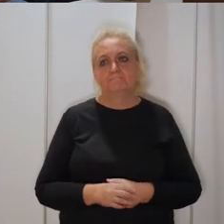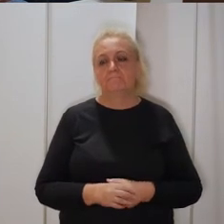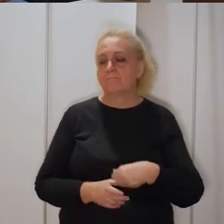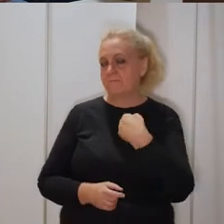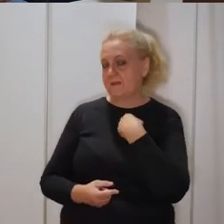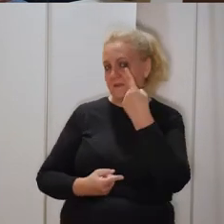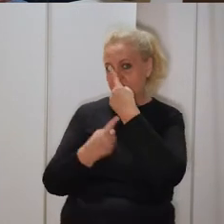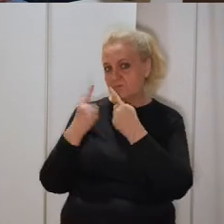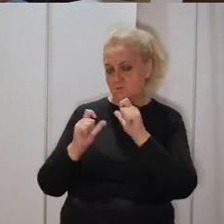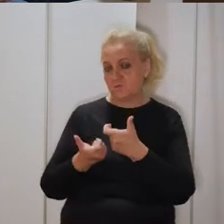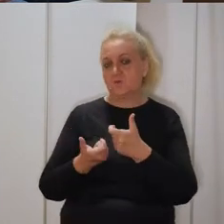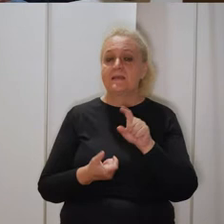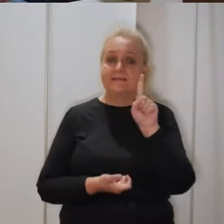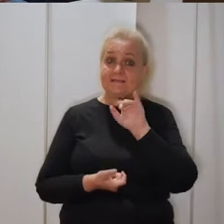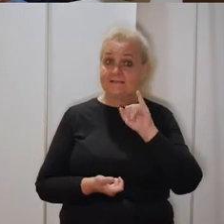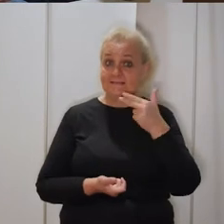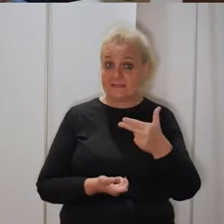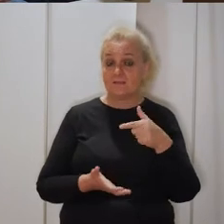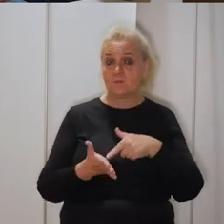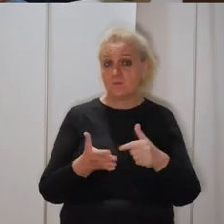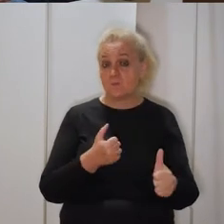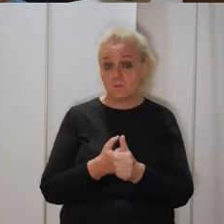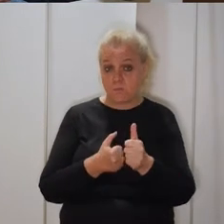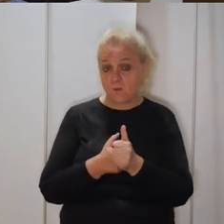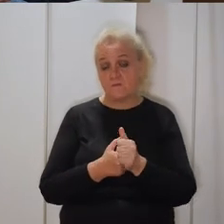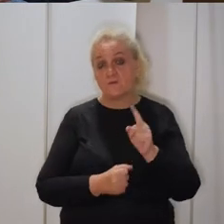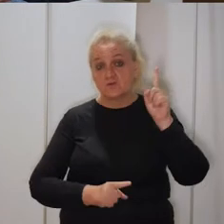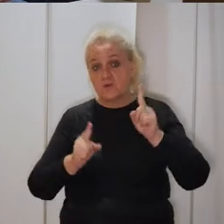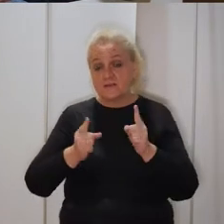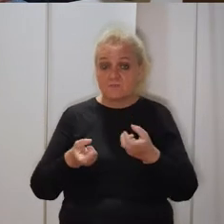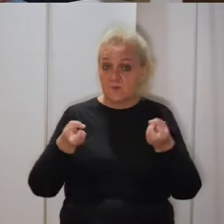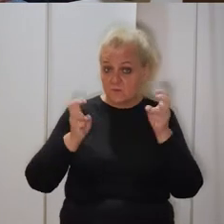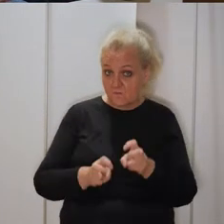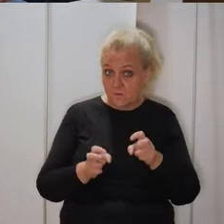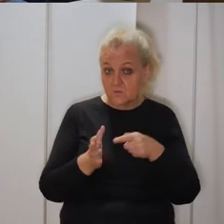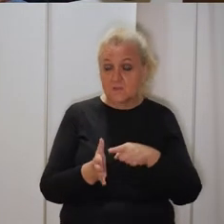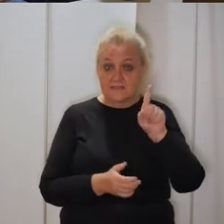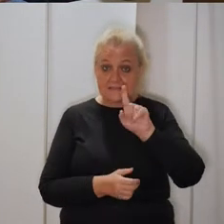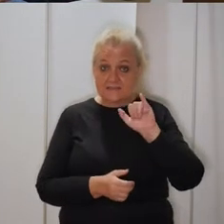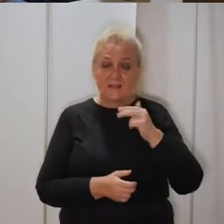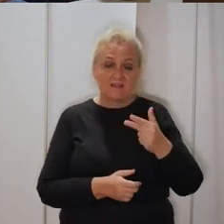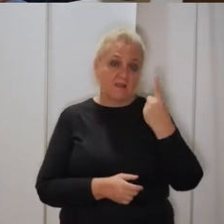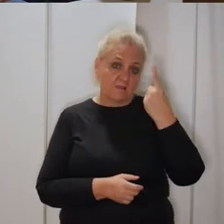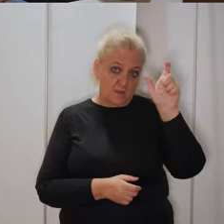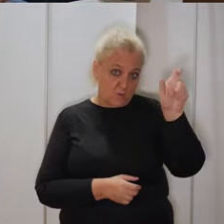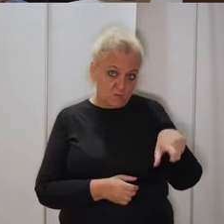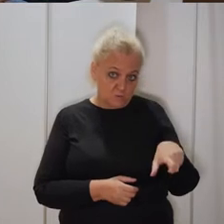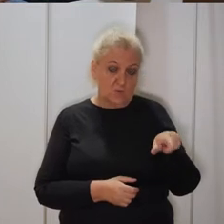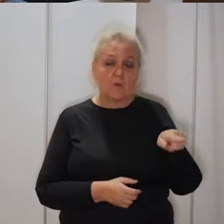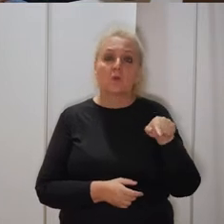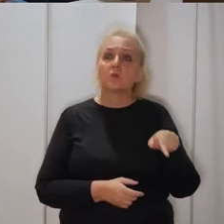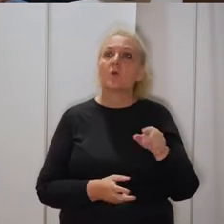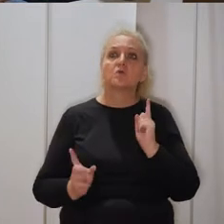Myślę, że ziny, przez to, że na przykład czasami tworzy zin jedna osoba, to jest możliwość